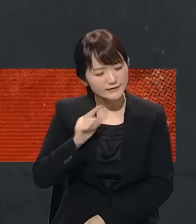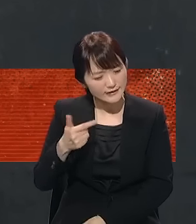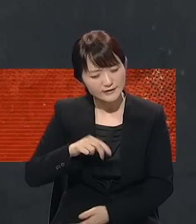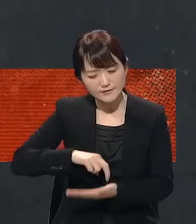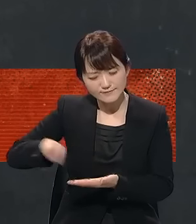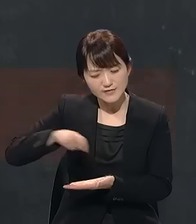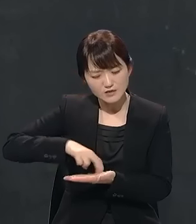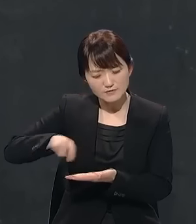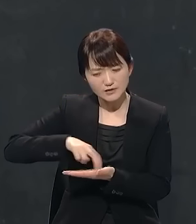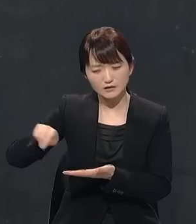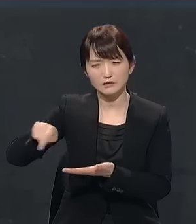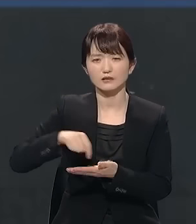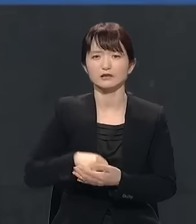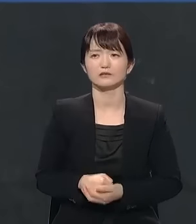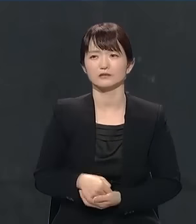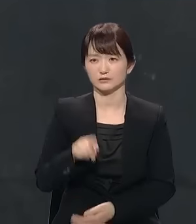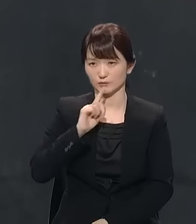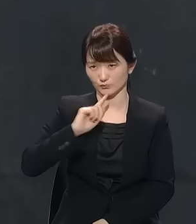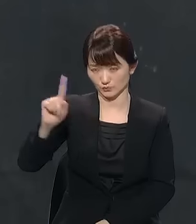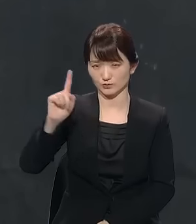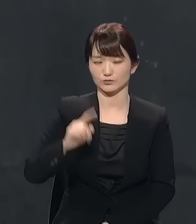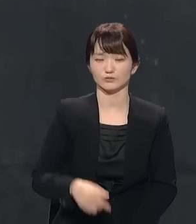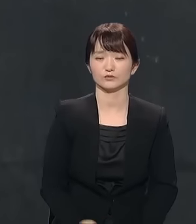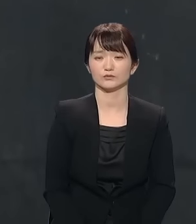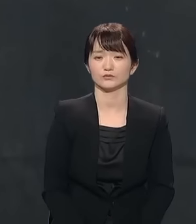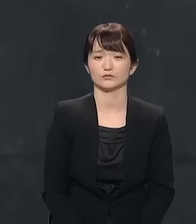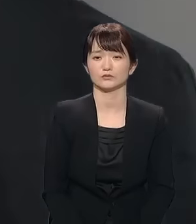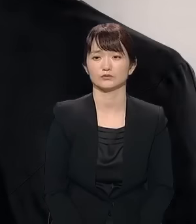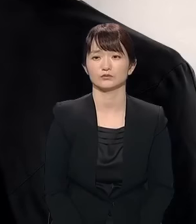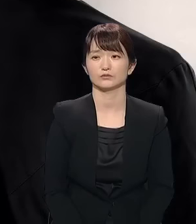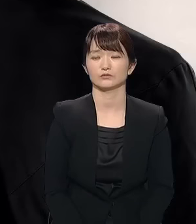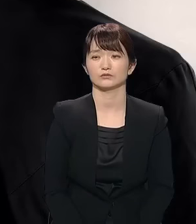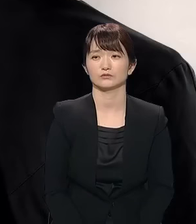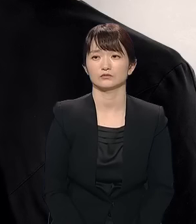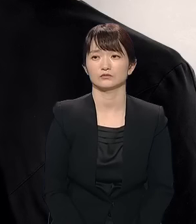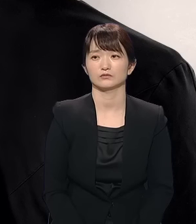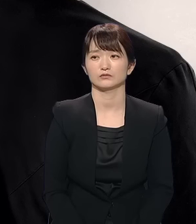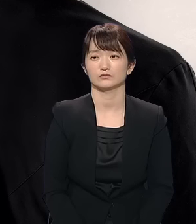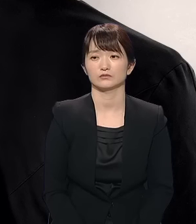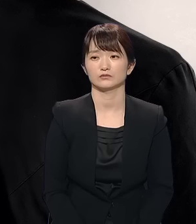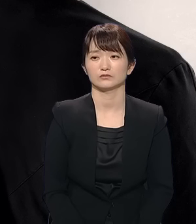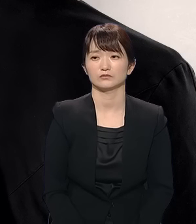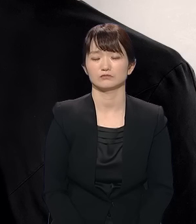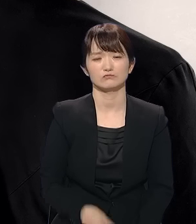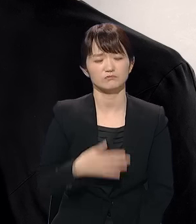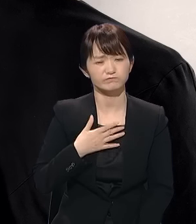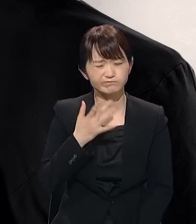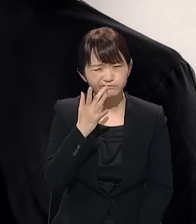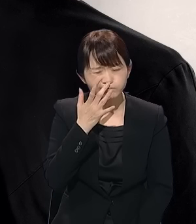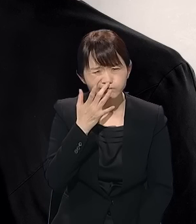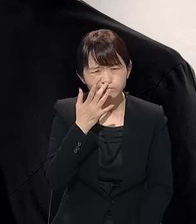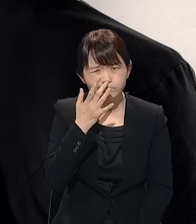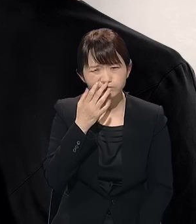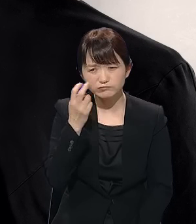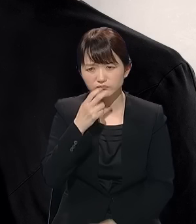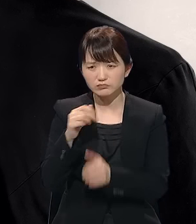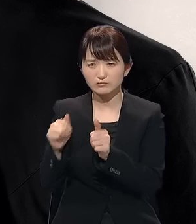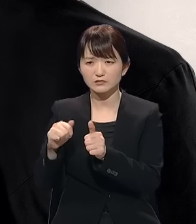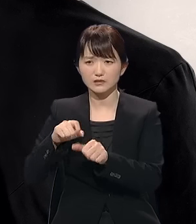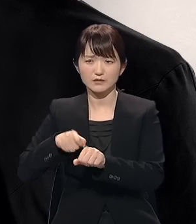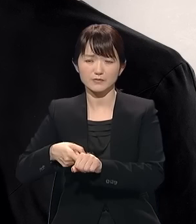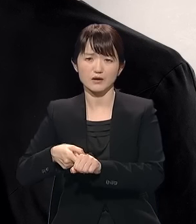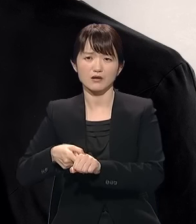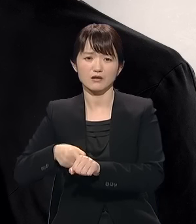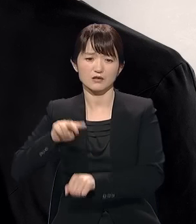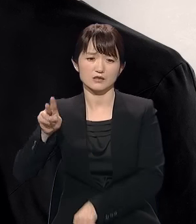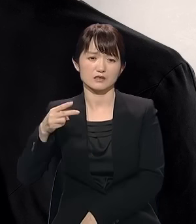문제를 자꾸 보낸다 라면서 고소를 한 거고 근데 저는 정말 이게 더 이해가 안 가는데 검사가 이걸 또 벌금 200만 원으로 약식